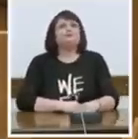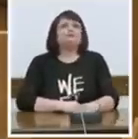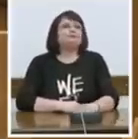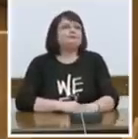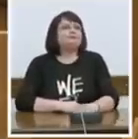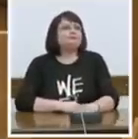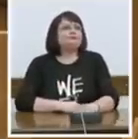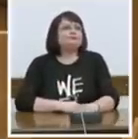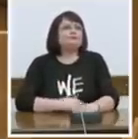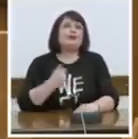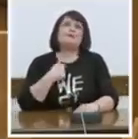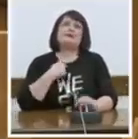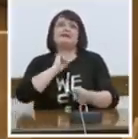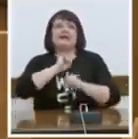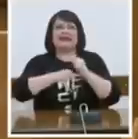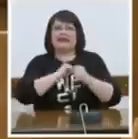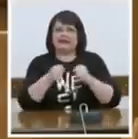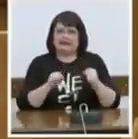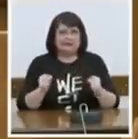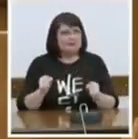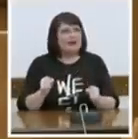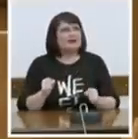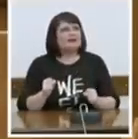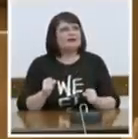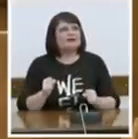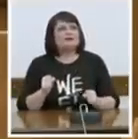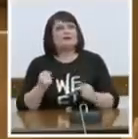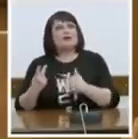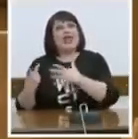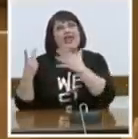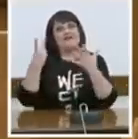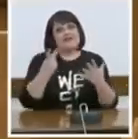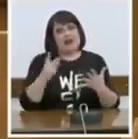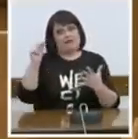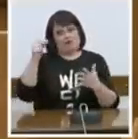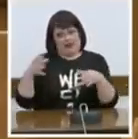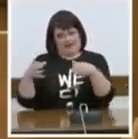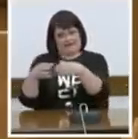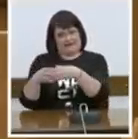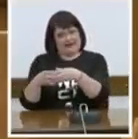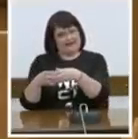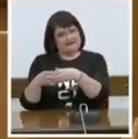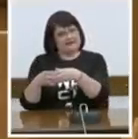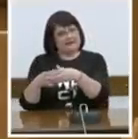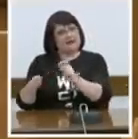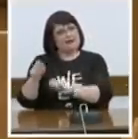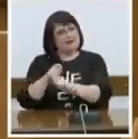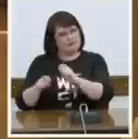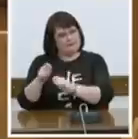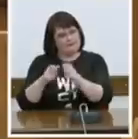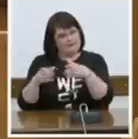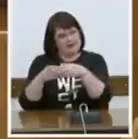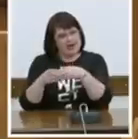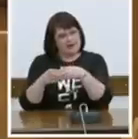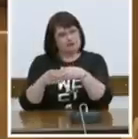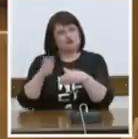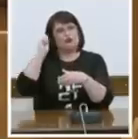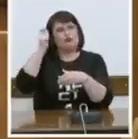Ένα κίνημα που οι 8 βουλευτές του θα συγκροτήσουν μια